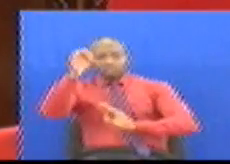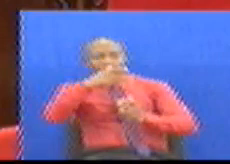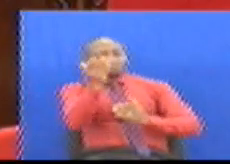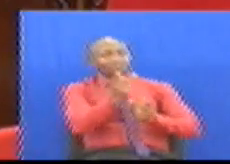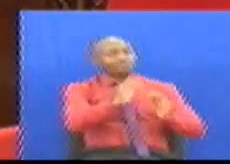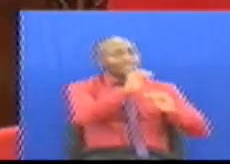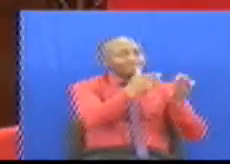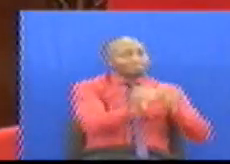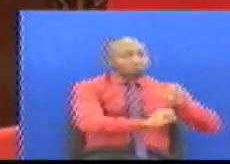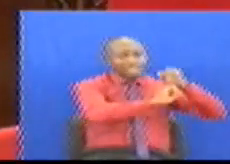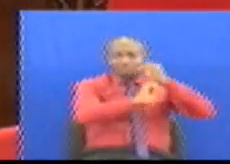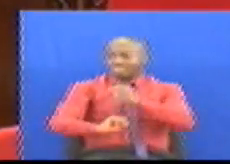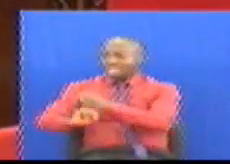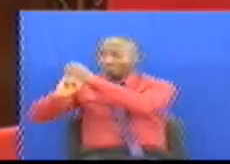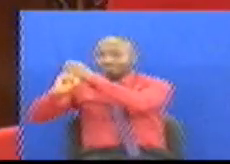wanamchagua.